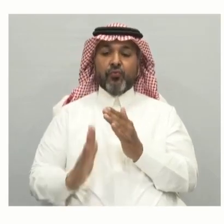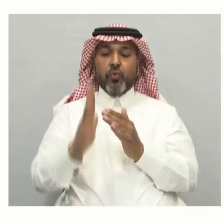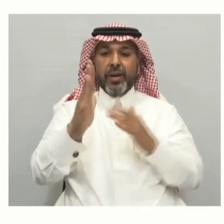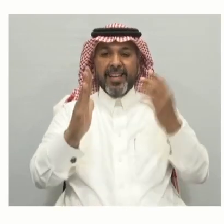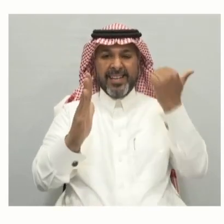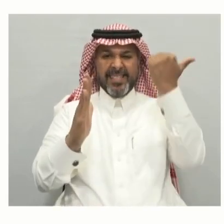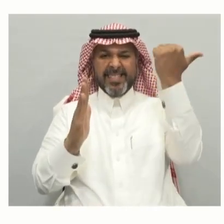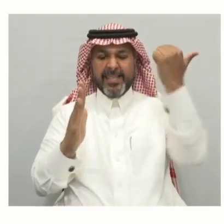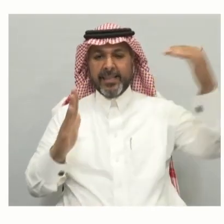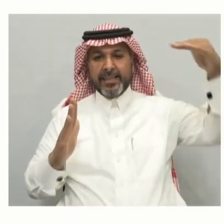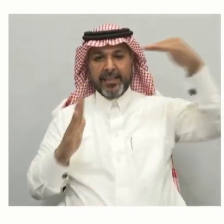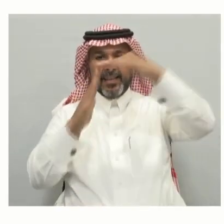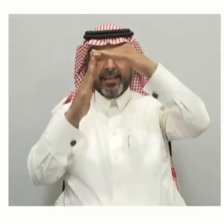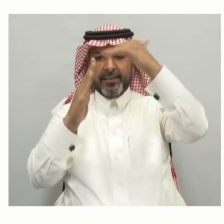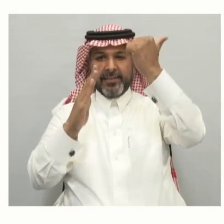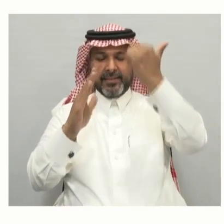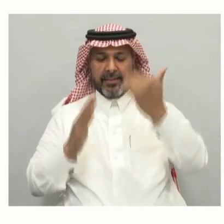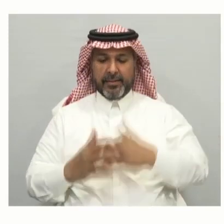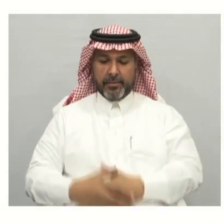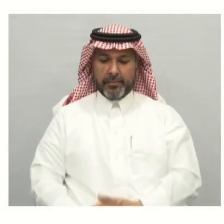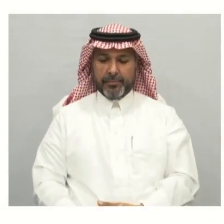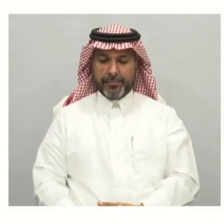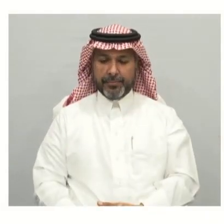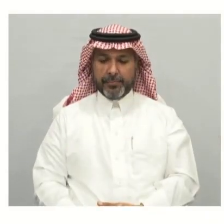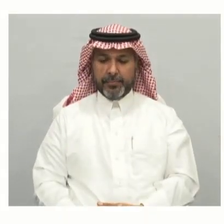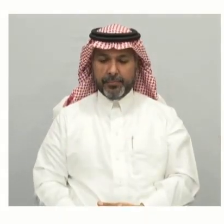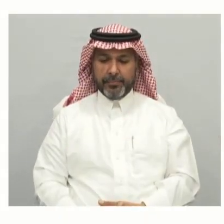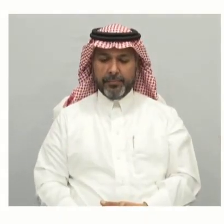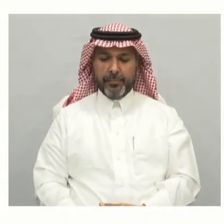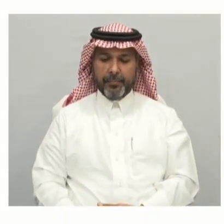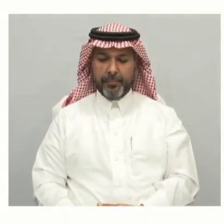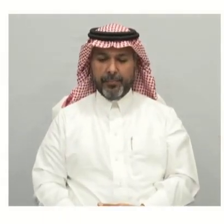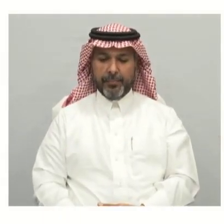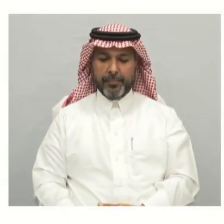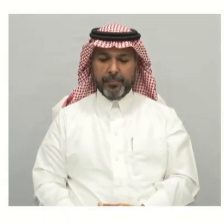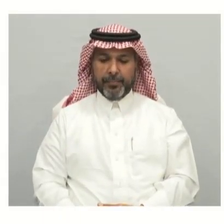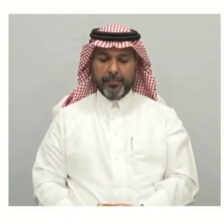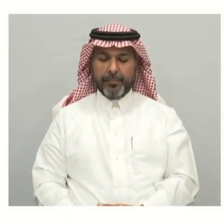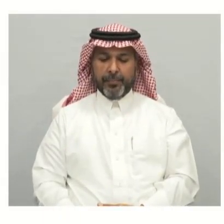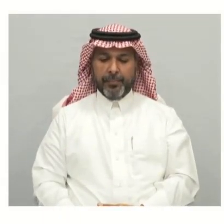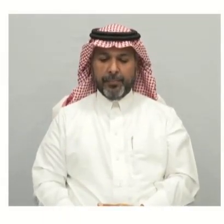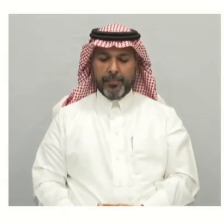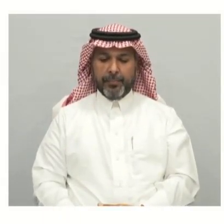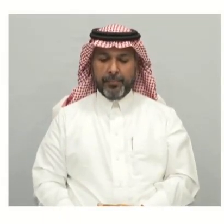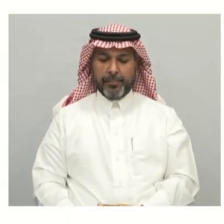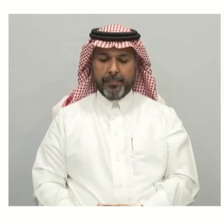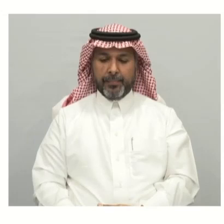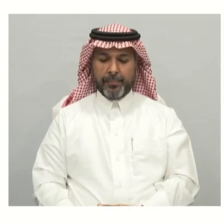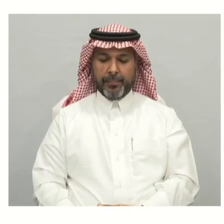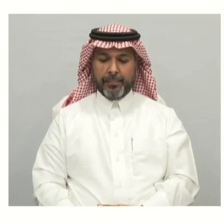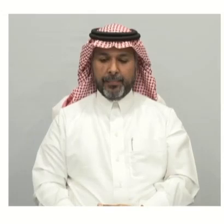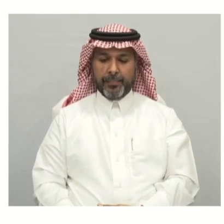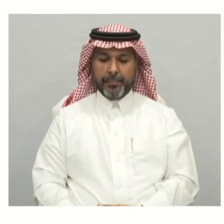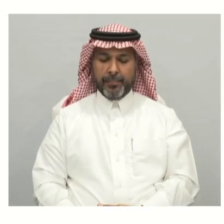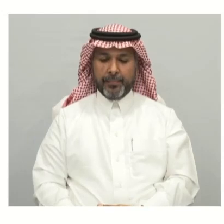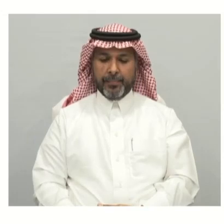عند الطالب محمد نرسم عامود الى ان يصل الى اين صحيح يصل الى سته لان عدد اخوته سته